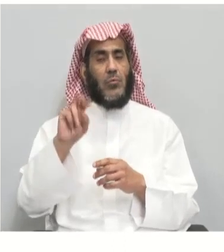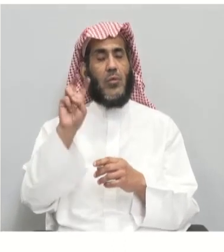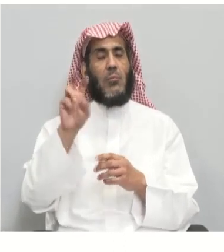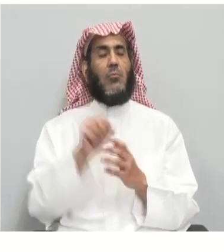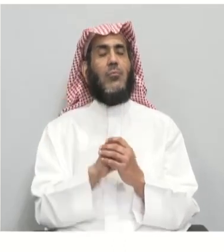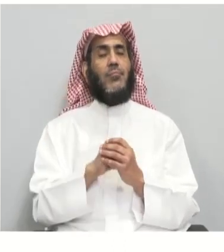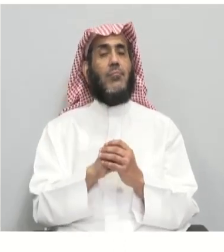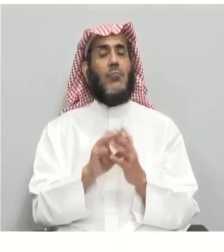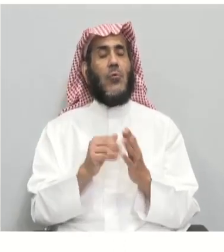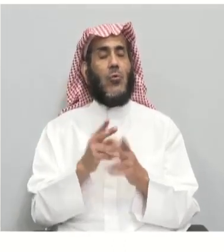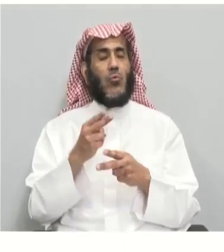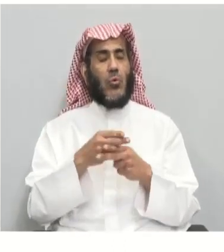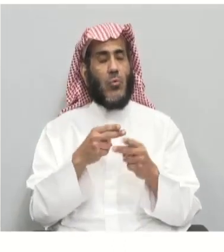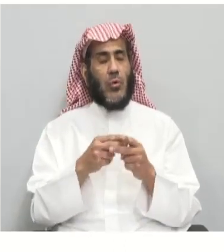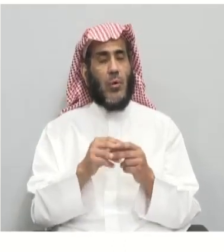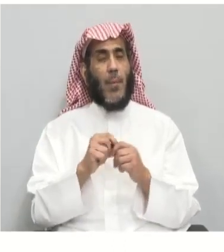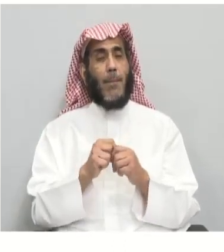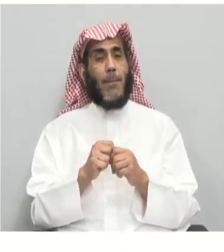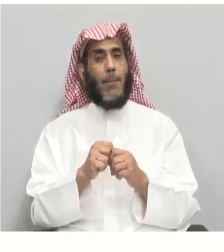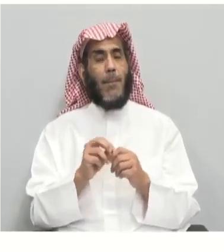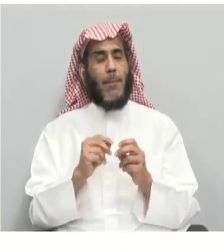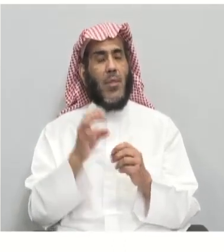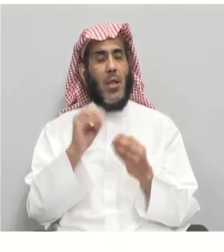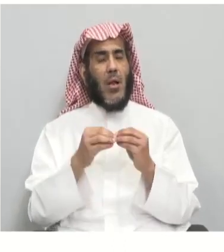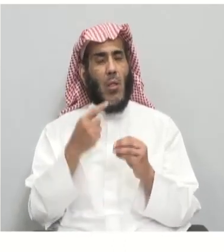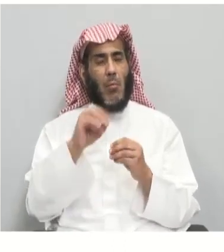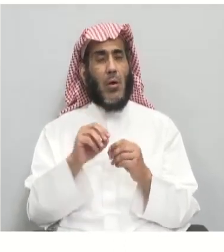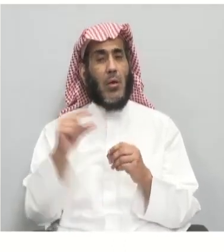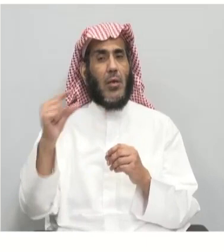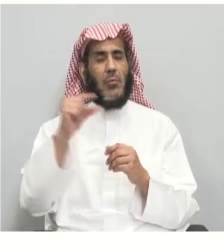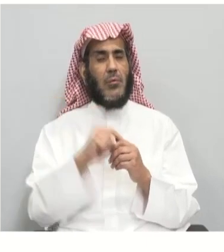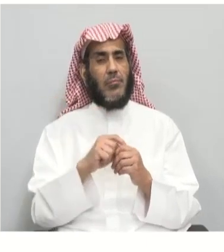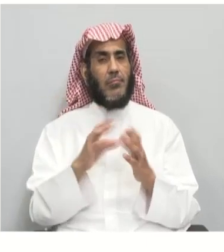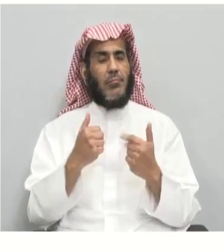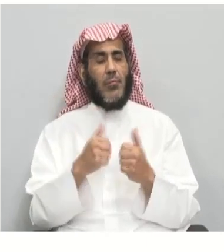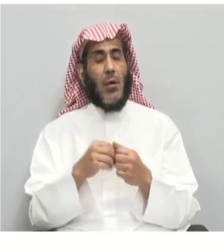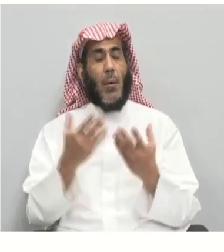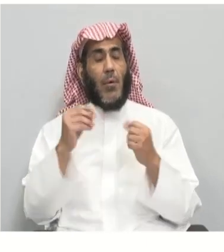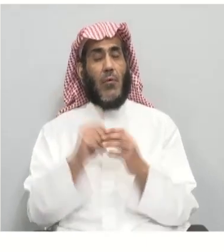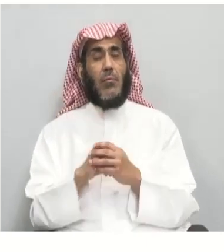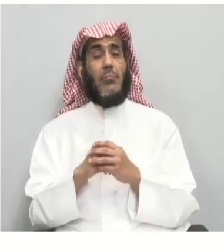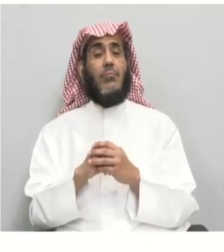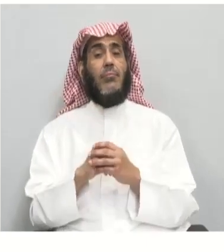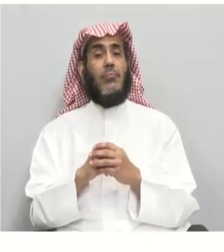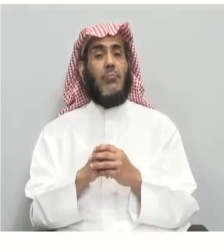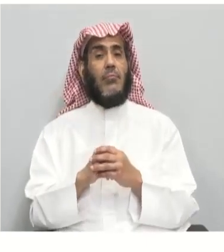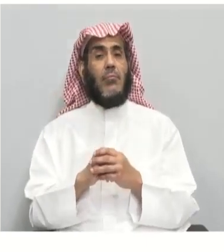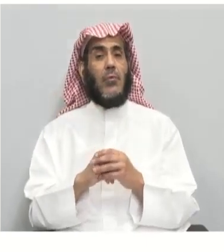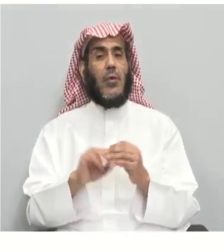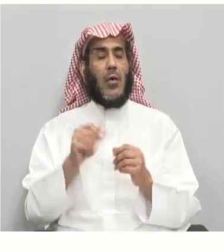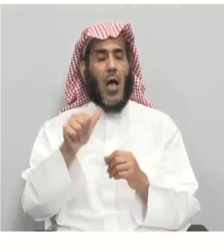المربوطه نكون من اللون الاحمر كلمه بارك الله فيكم